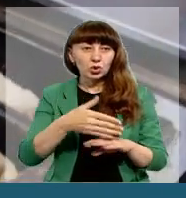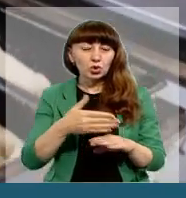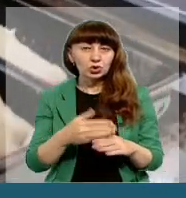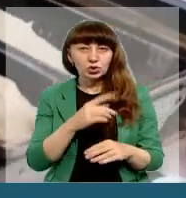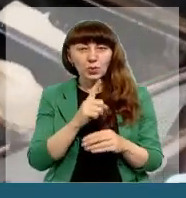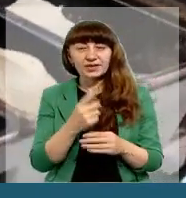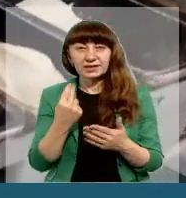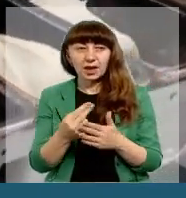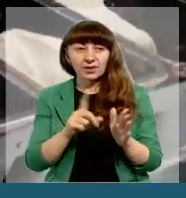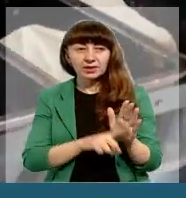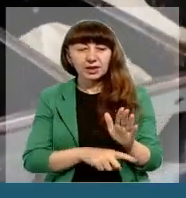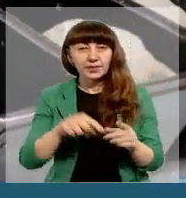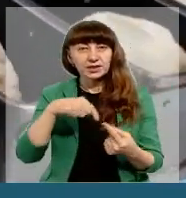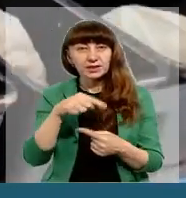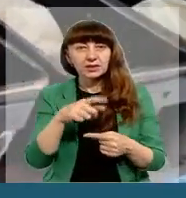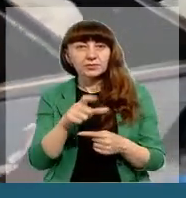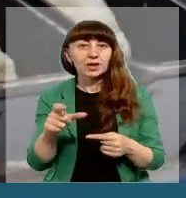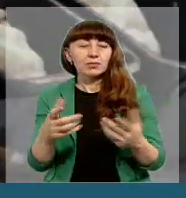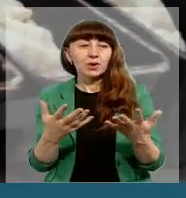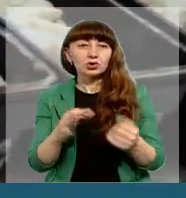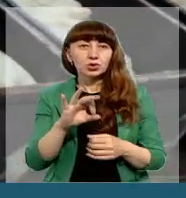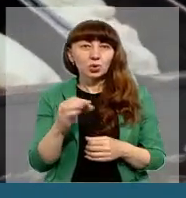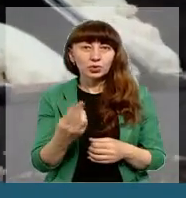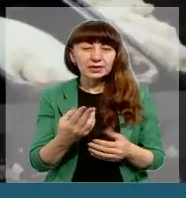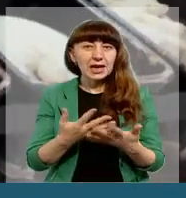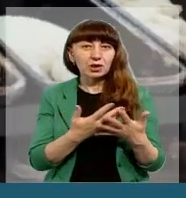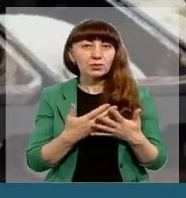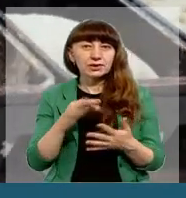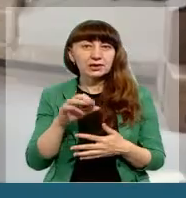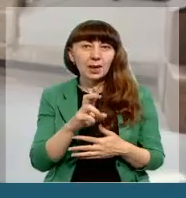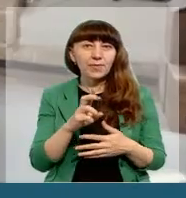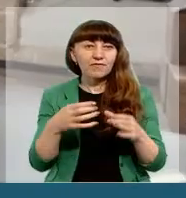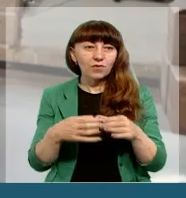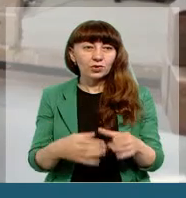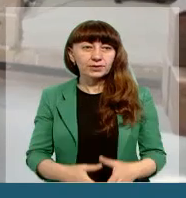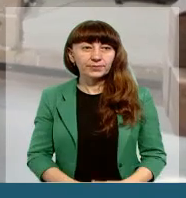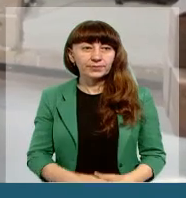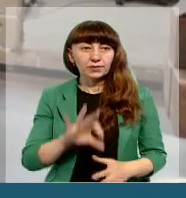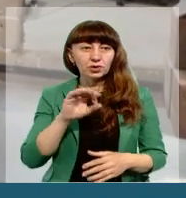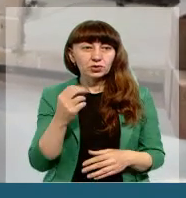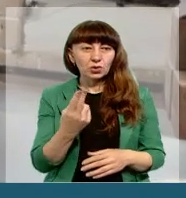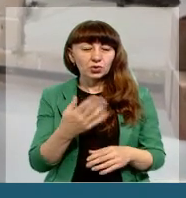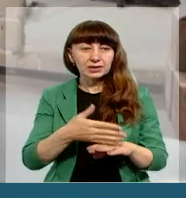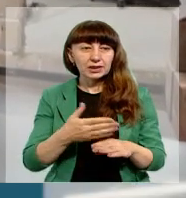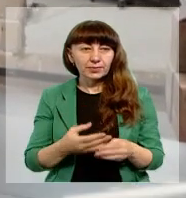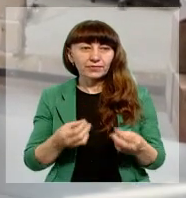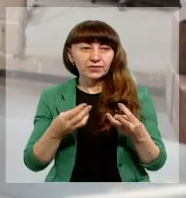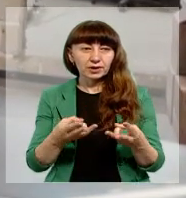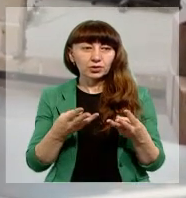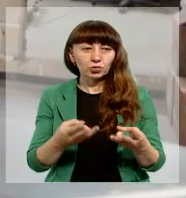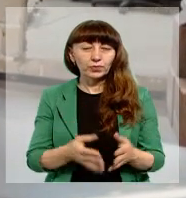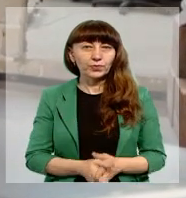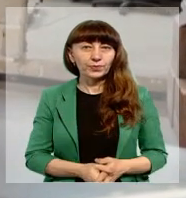цена на буханку была ниже, предприниматель получает социальную муку из стабилизационного фонда. Также социальный хлеб мы выпекаем.